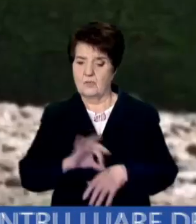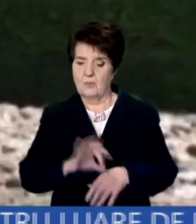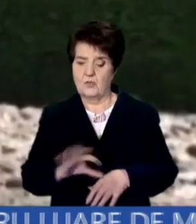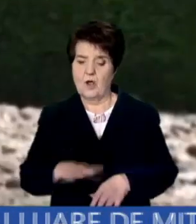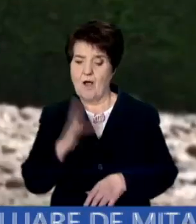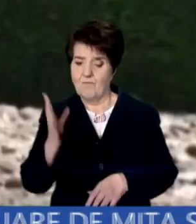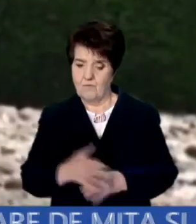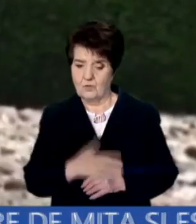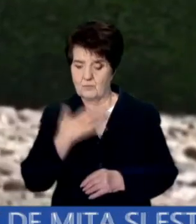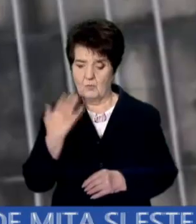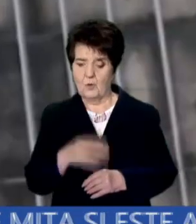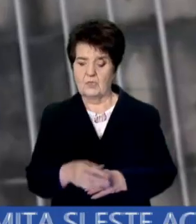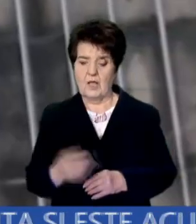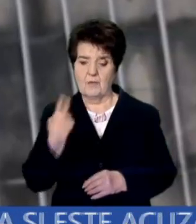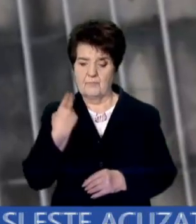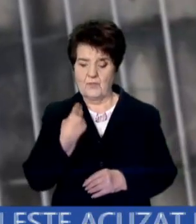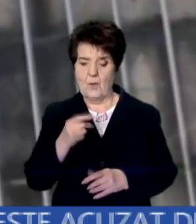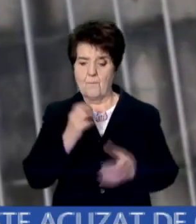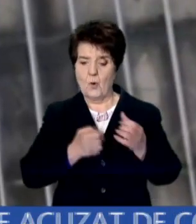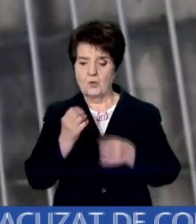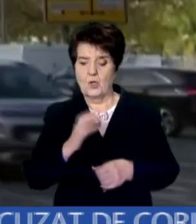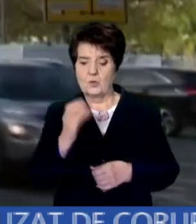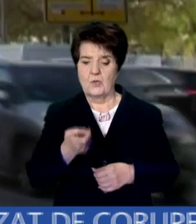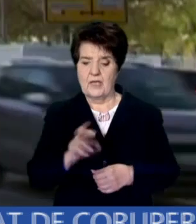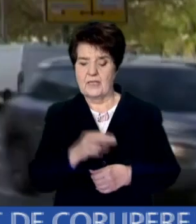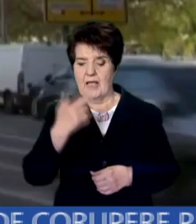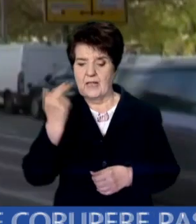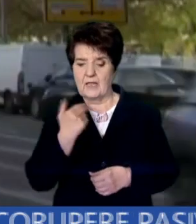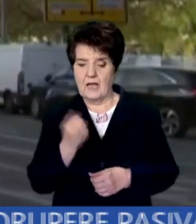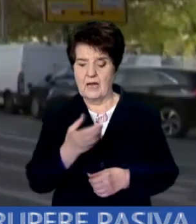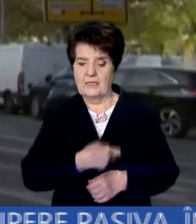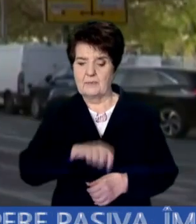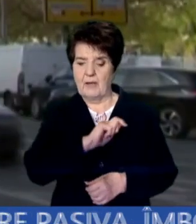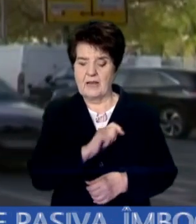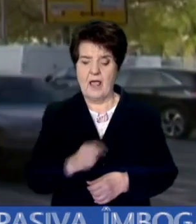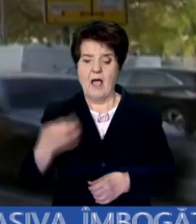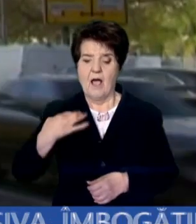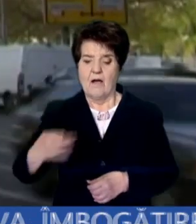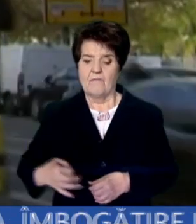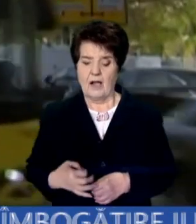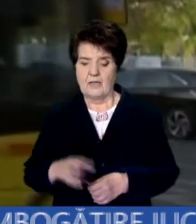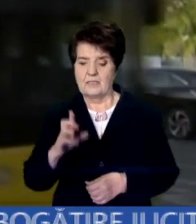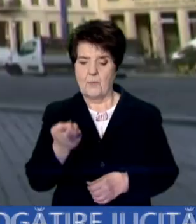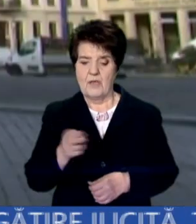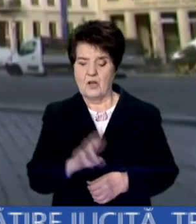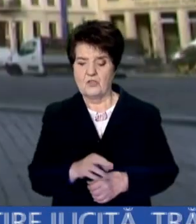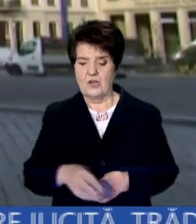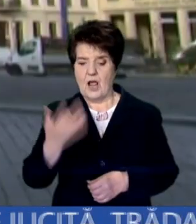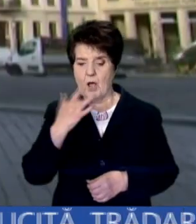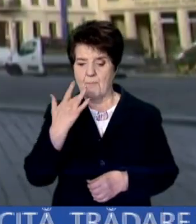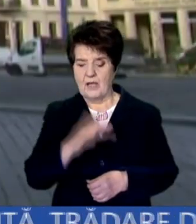fost confirmate în Marea Britanie, Portugalia, Suedia, Italia, Spania, Franța, Belgia, Germania, Statele